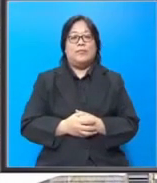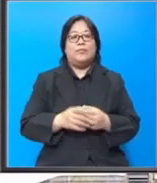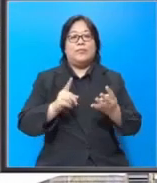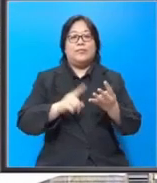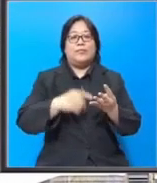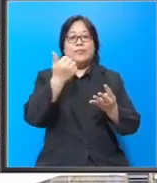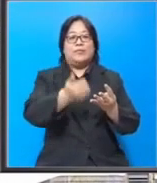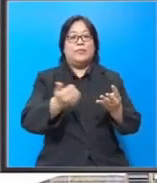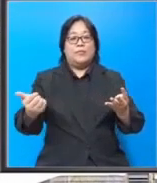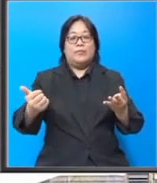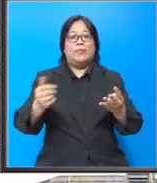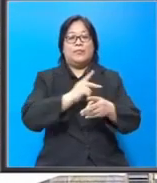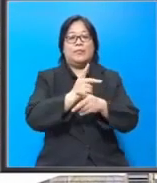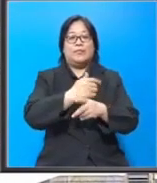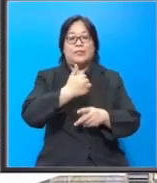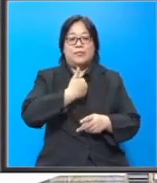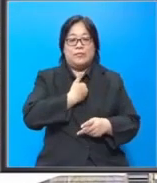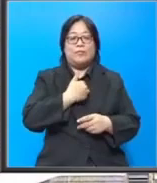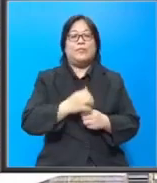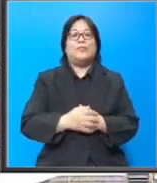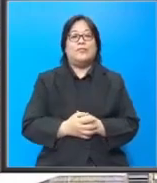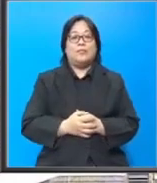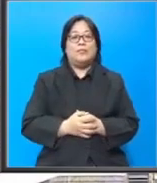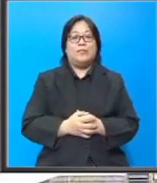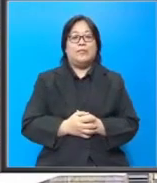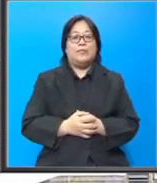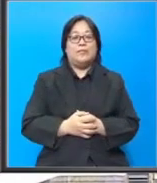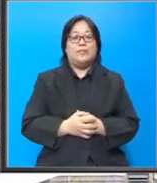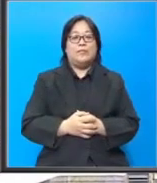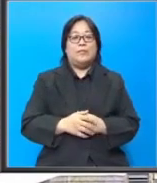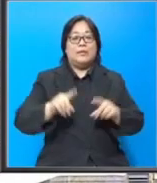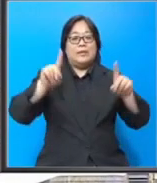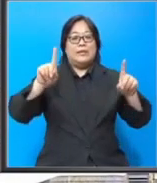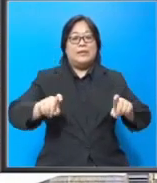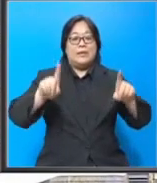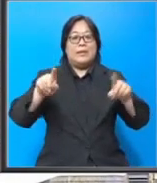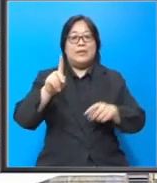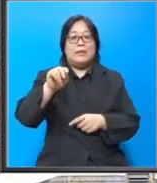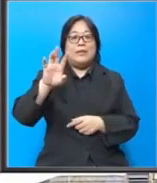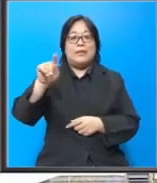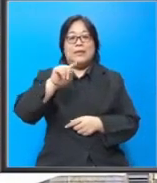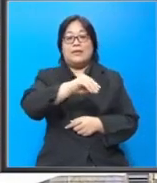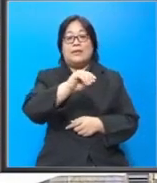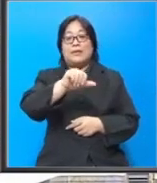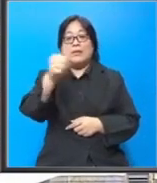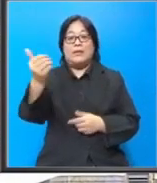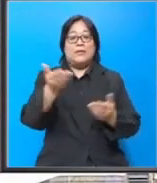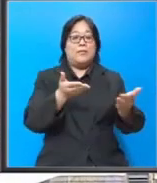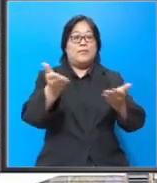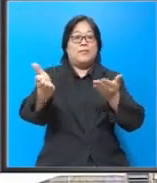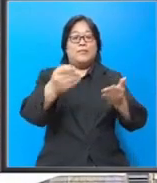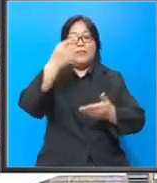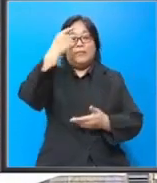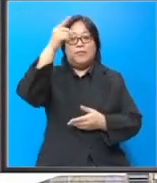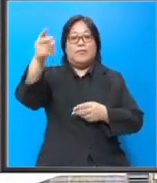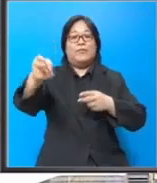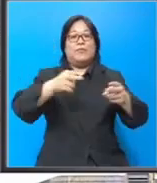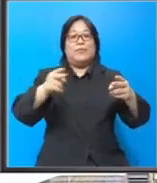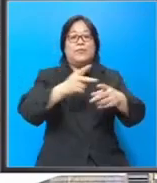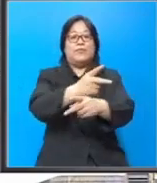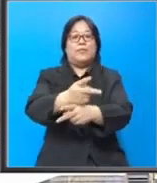kelengkapan perundingan diri atau pipi Brigjen tetes Kids setelah lain-lain hikmatan dalam usaha